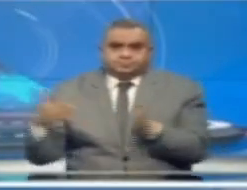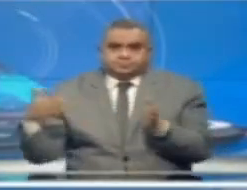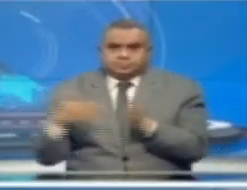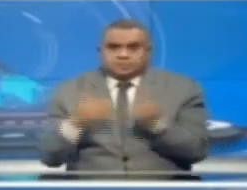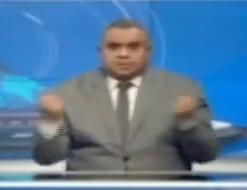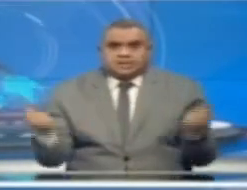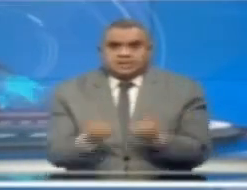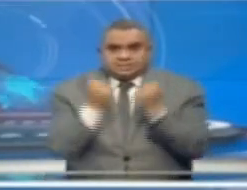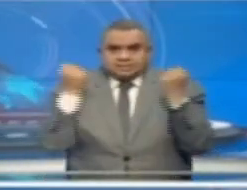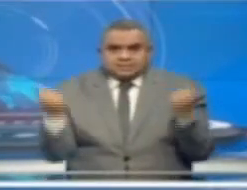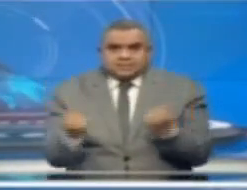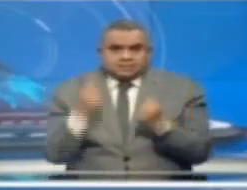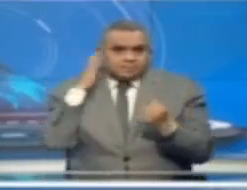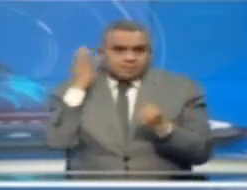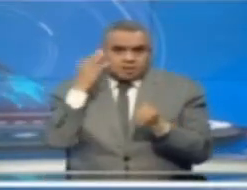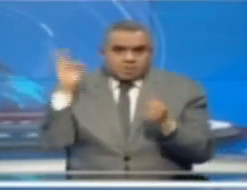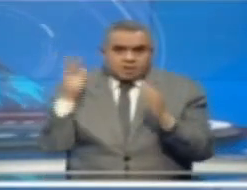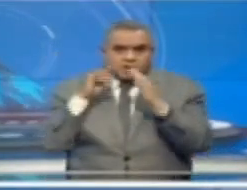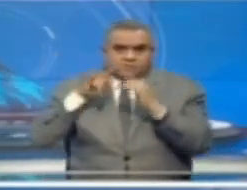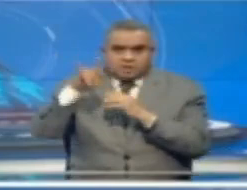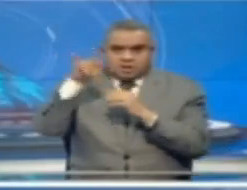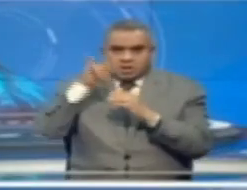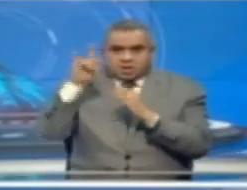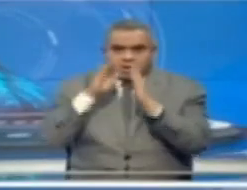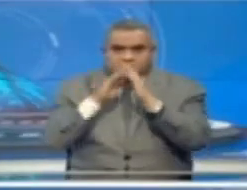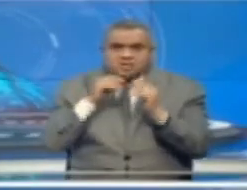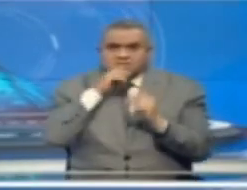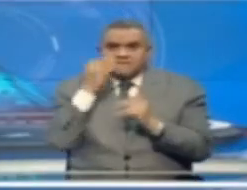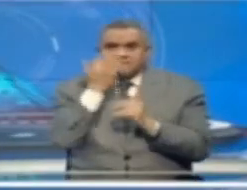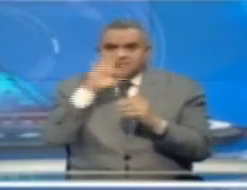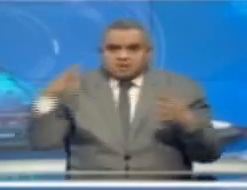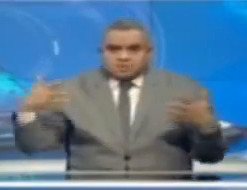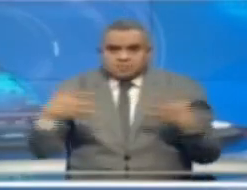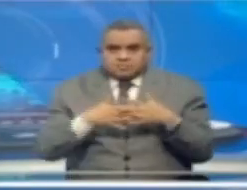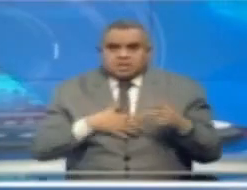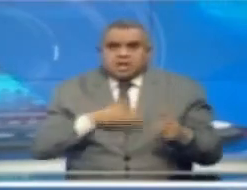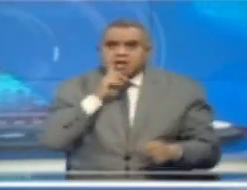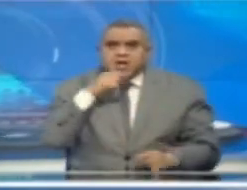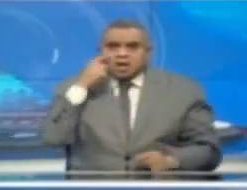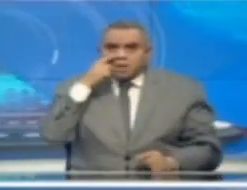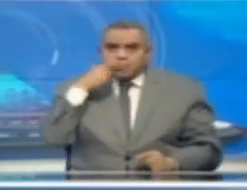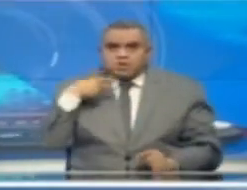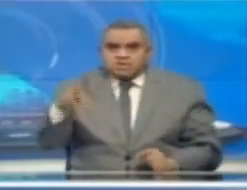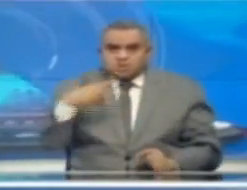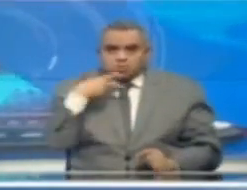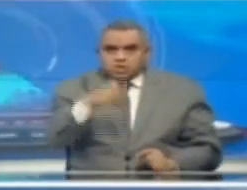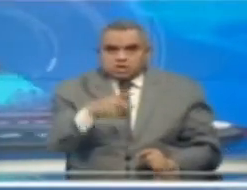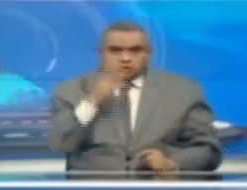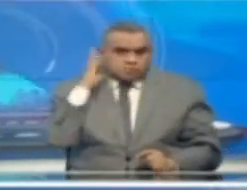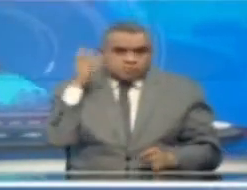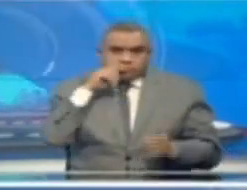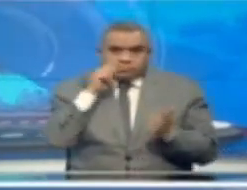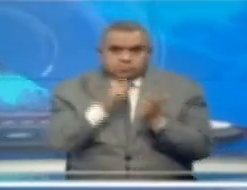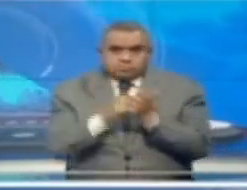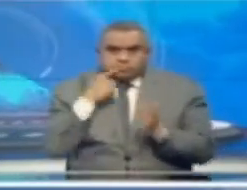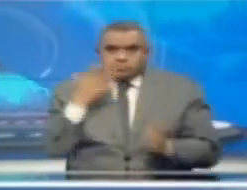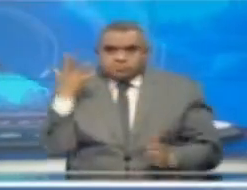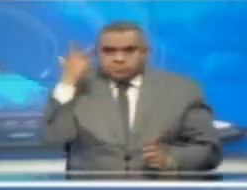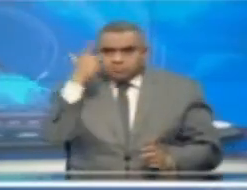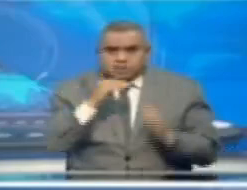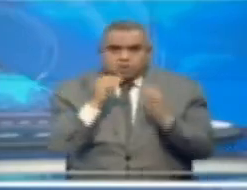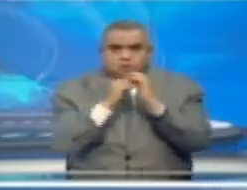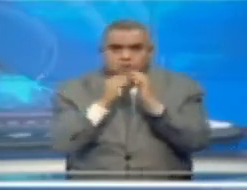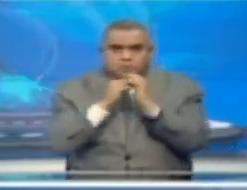اختتمت فعاليات التدريب الجوي المصري الفرنسي المشترك آمون 22 الذي تم تنفيذه على مدار